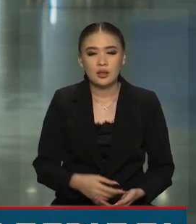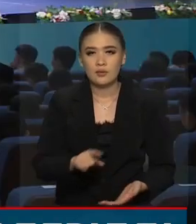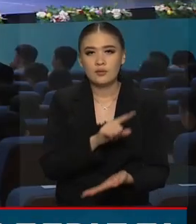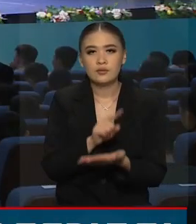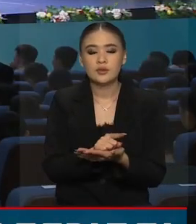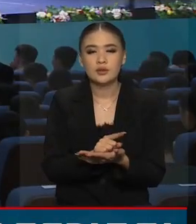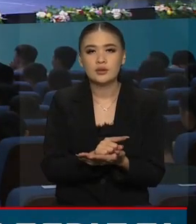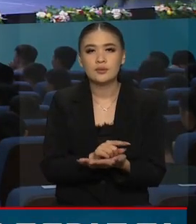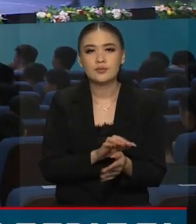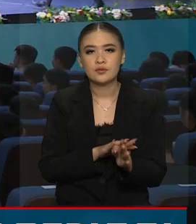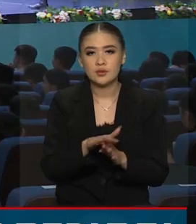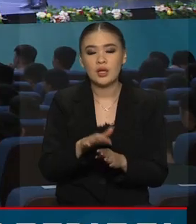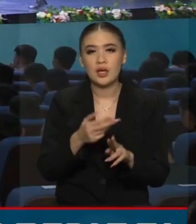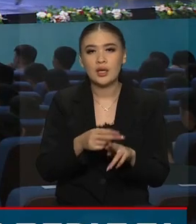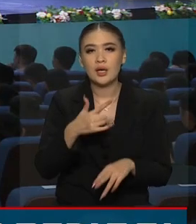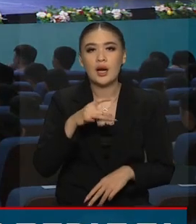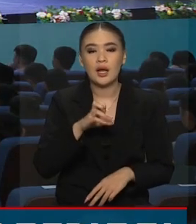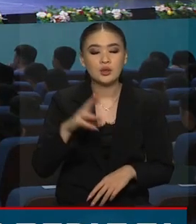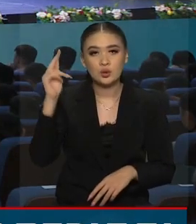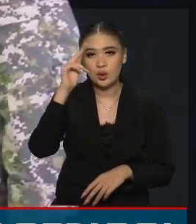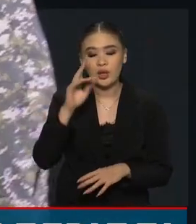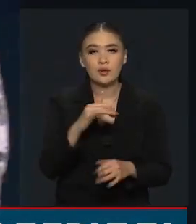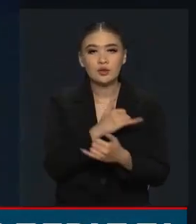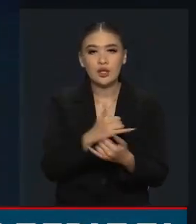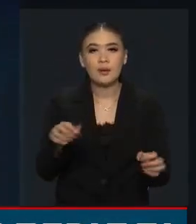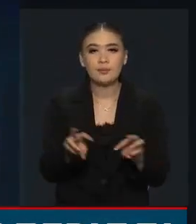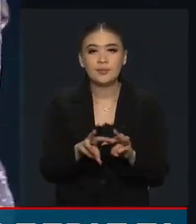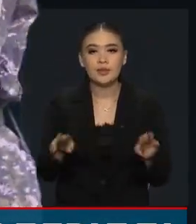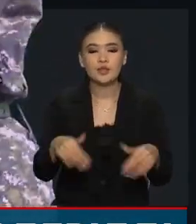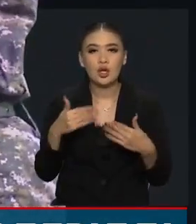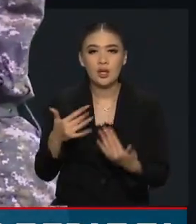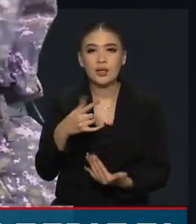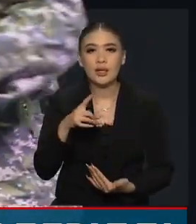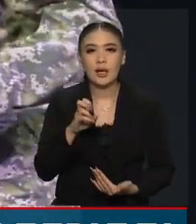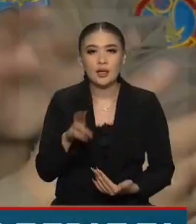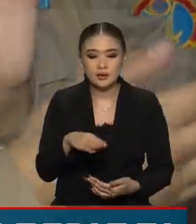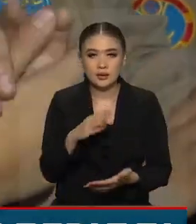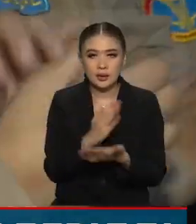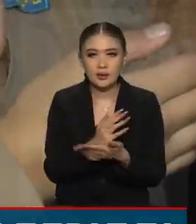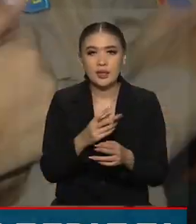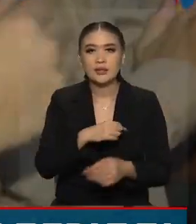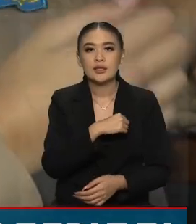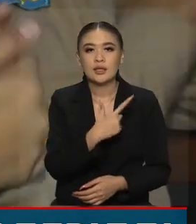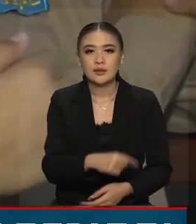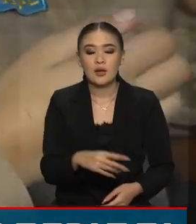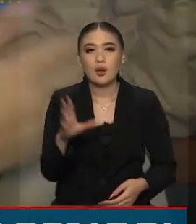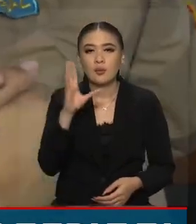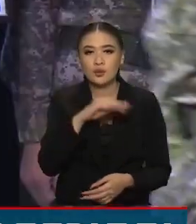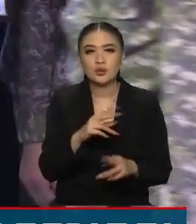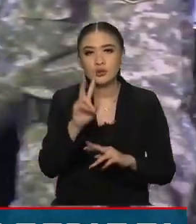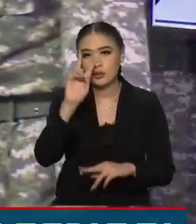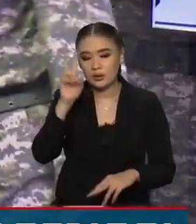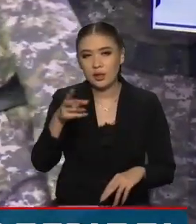ойлаймын. Берілетін гранттарды білім ордалары ұсынады. Министрлік тарапынан ұсынылатын гранттар тағы бар. Ал сертификаттың жарамдылық мерзімі 2